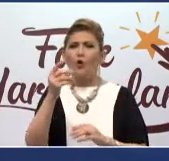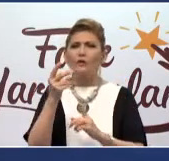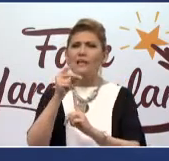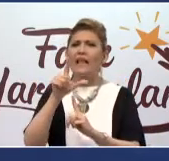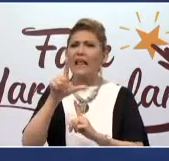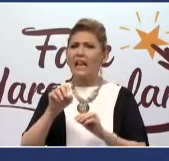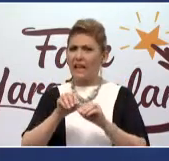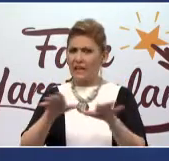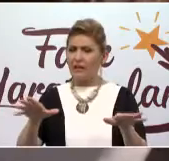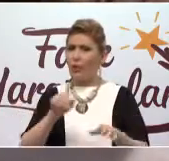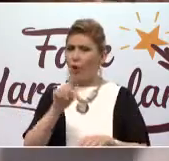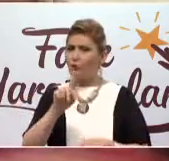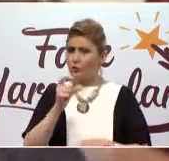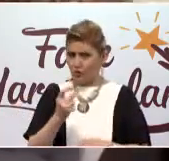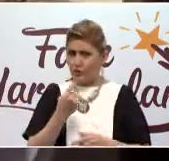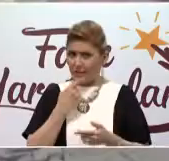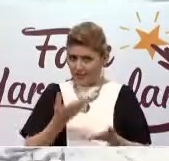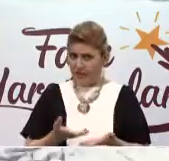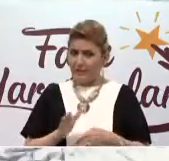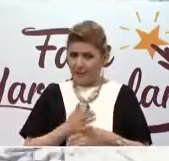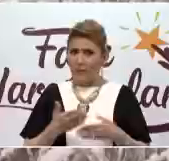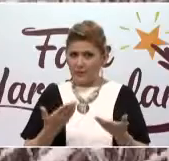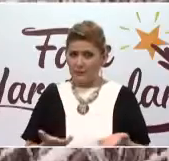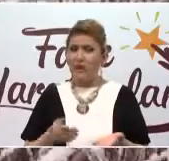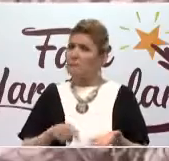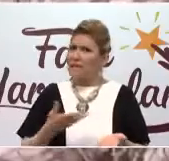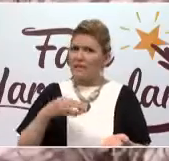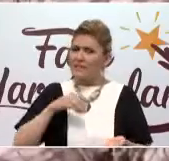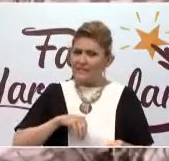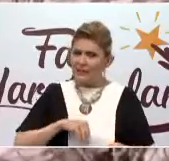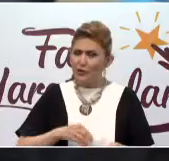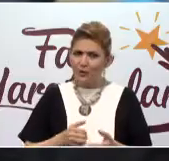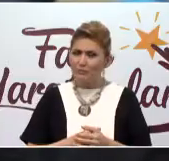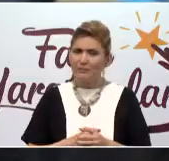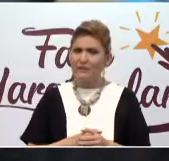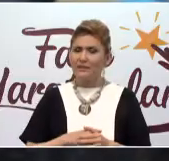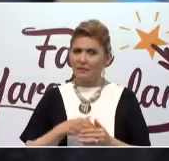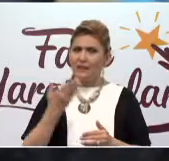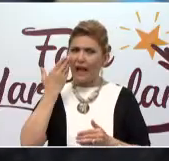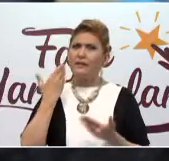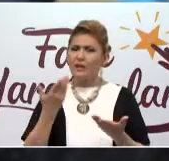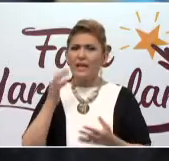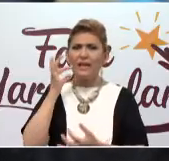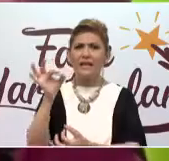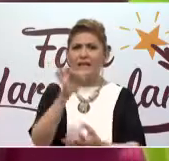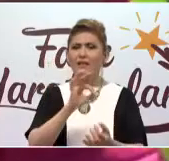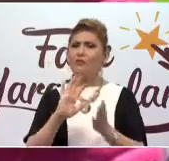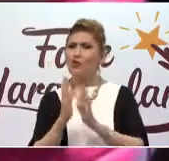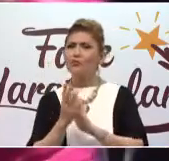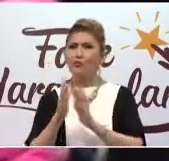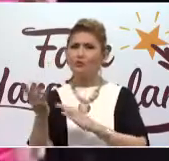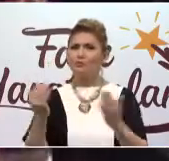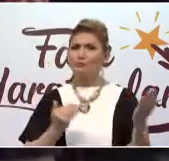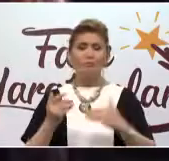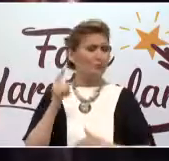sene yapmayı düşünüyoruz 10. yılı sebebiyle. Sanıyorum etkili oluyor ki insanlardaki dönüşüm hikayelerini de daha